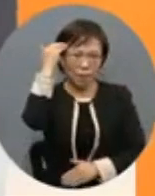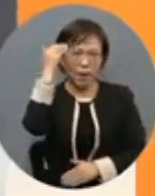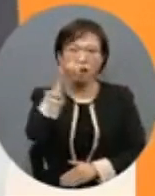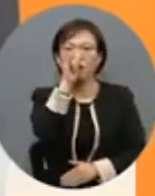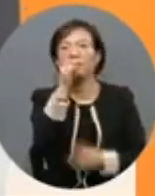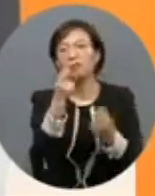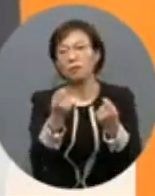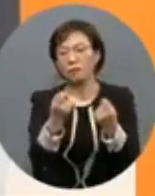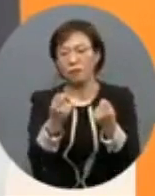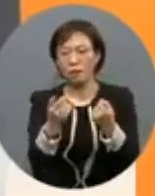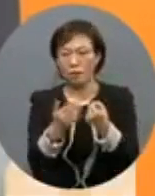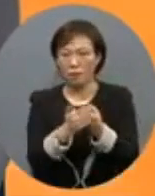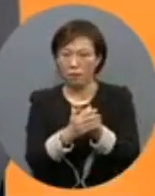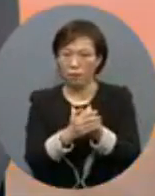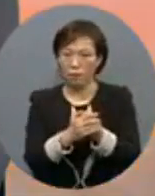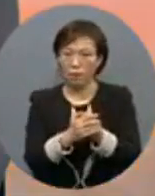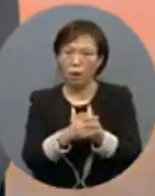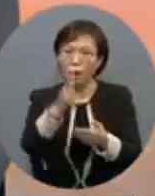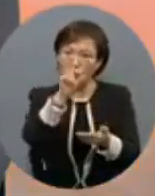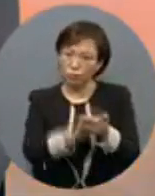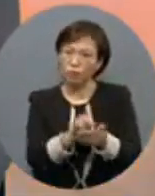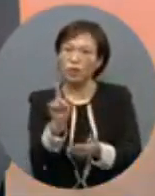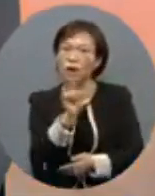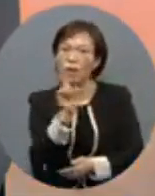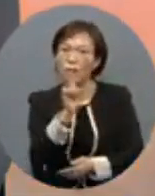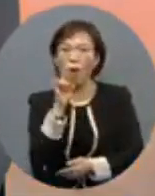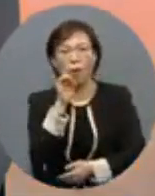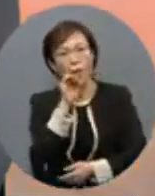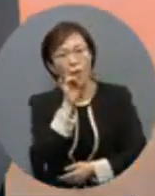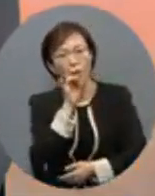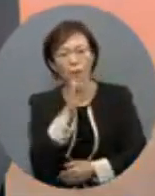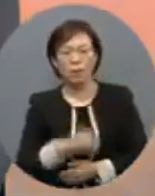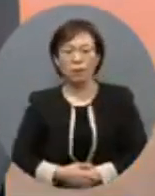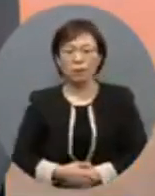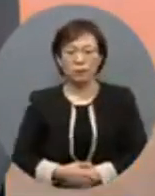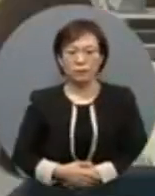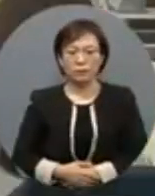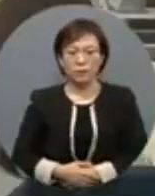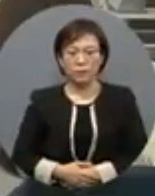있다는 건데 어떤 점이 쟁점인 g 유희정 기자가 취재했습니다